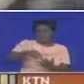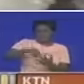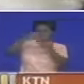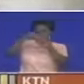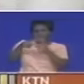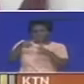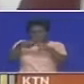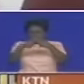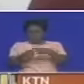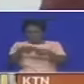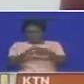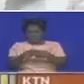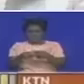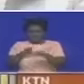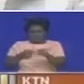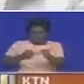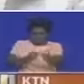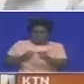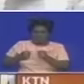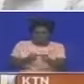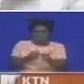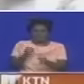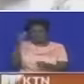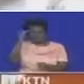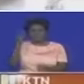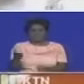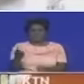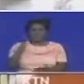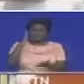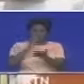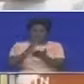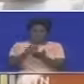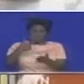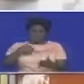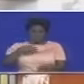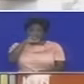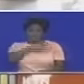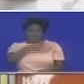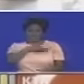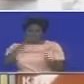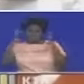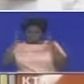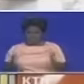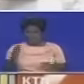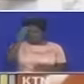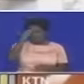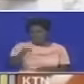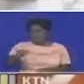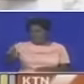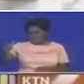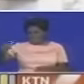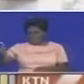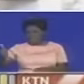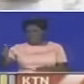magari, useremala na kadhalika hufunzwa. Mimi kusema la kweli nilifaidi, sababu kuna wengine